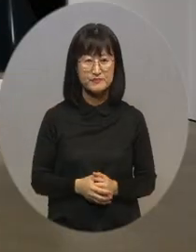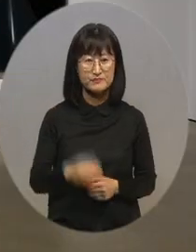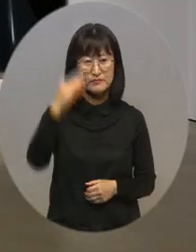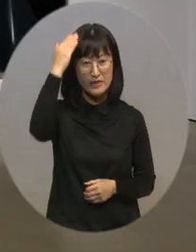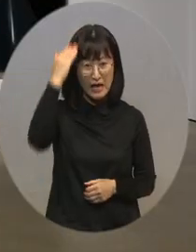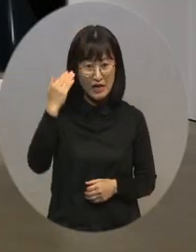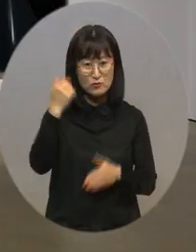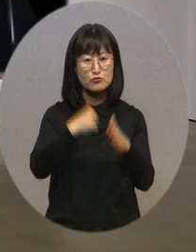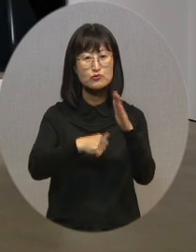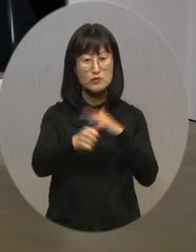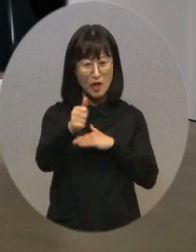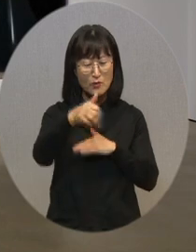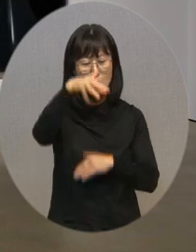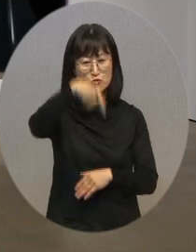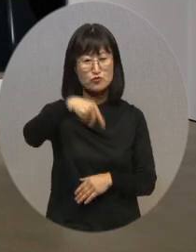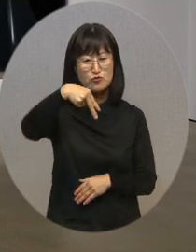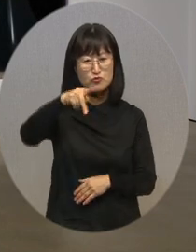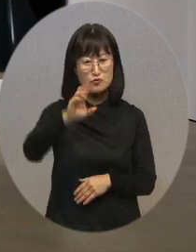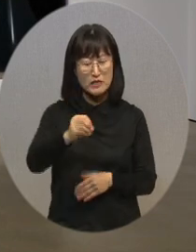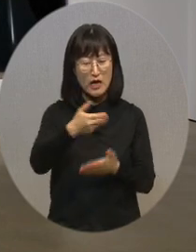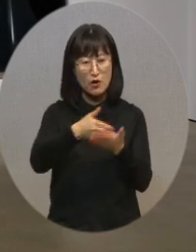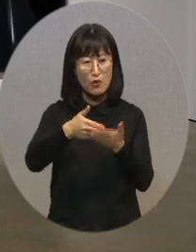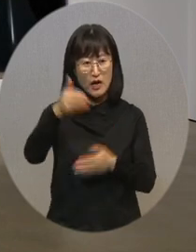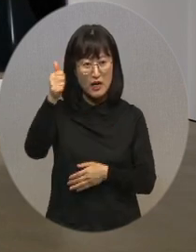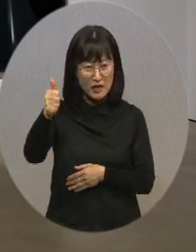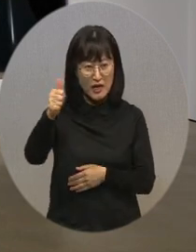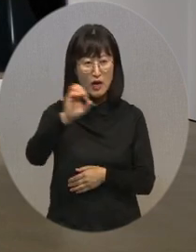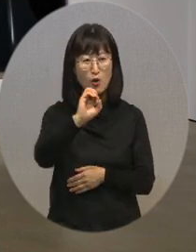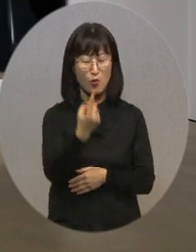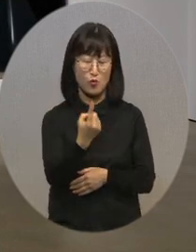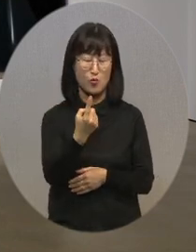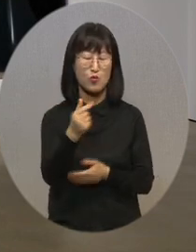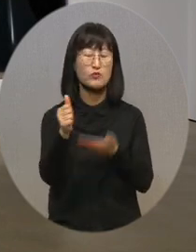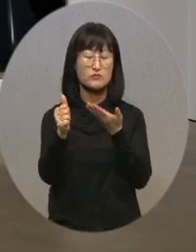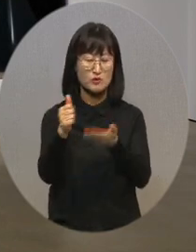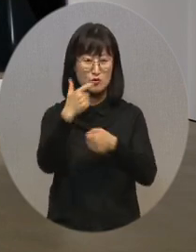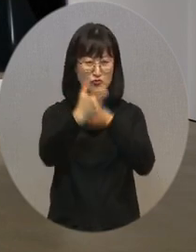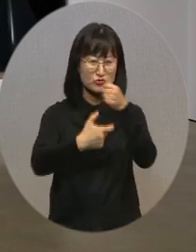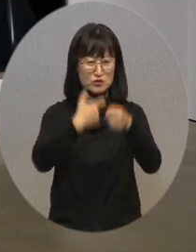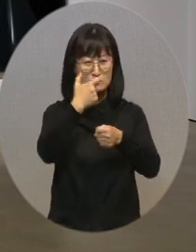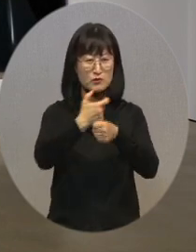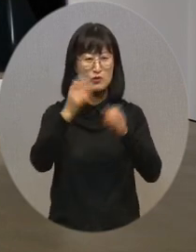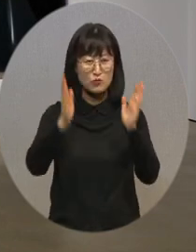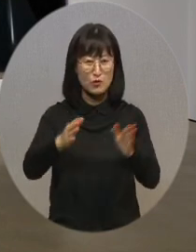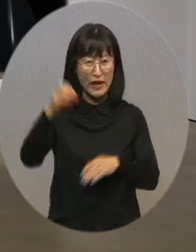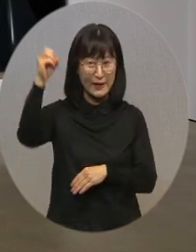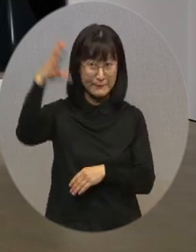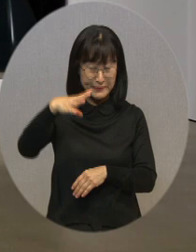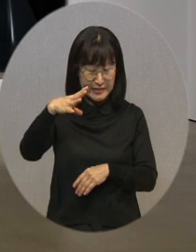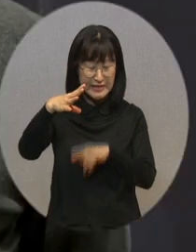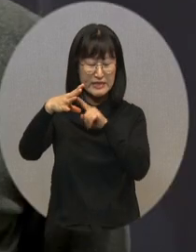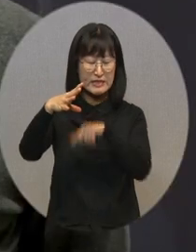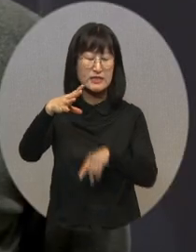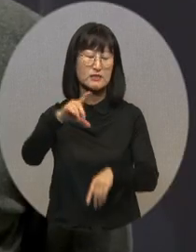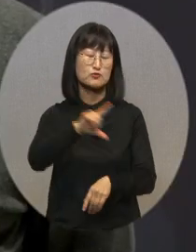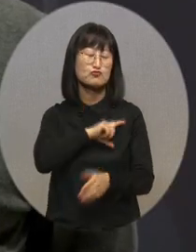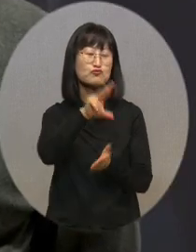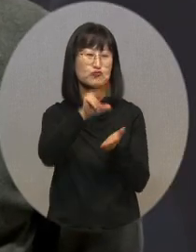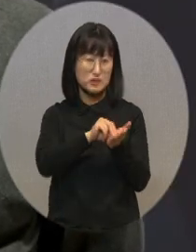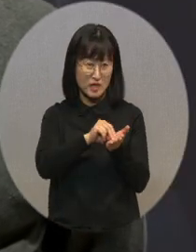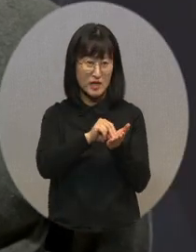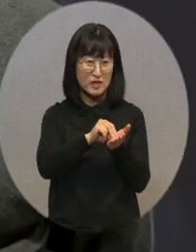한국을 대표하는 추상화가 우재길 작가는 60여 년간 빛을 주제로 한 기하학적 추상